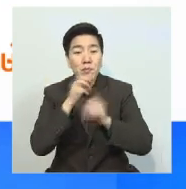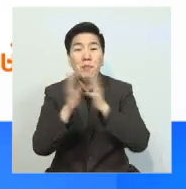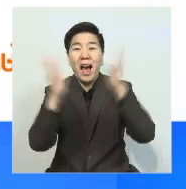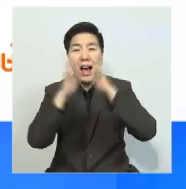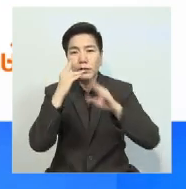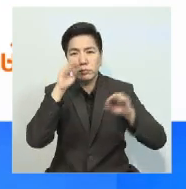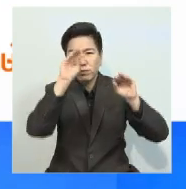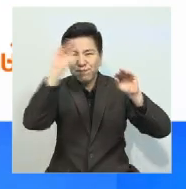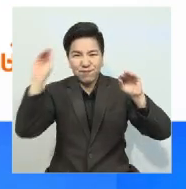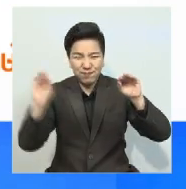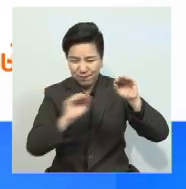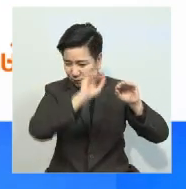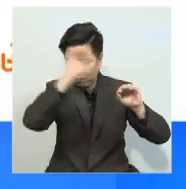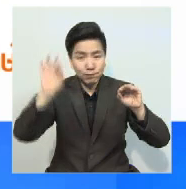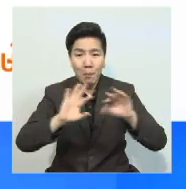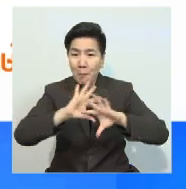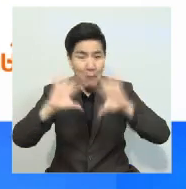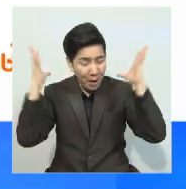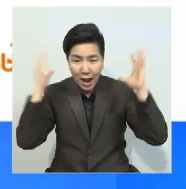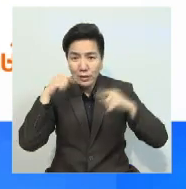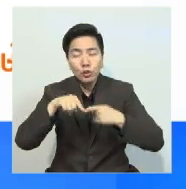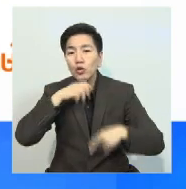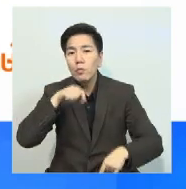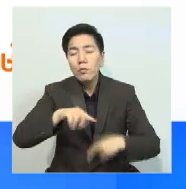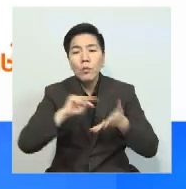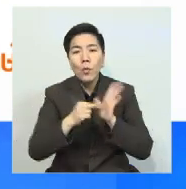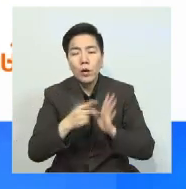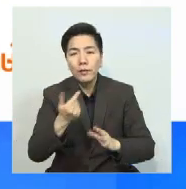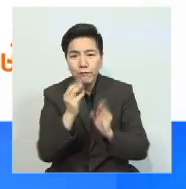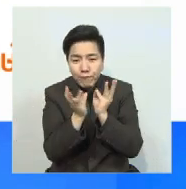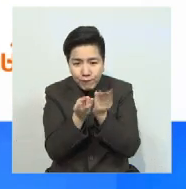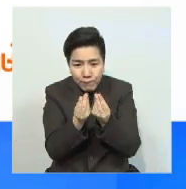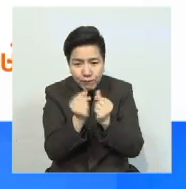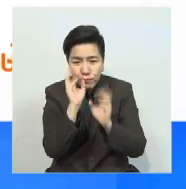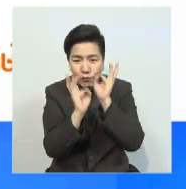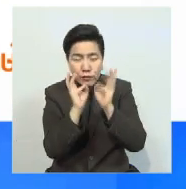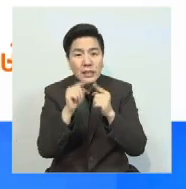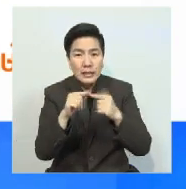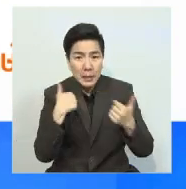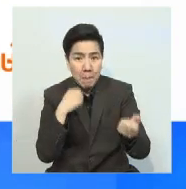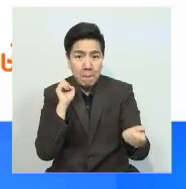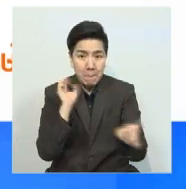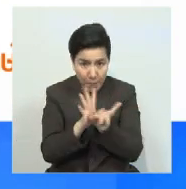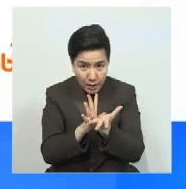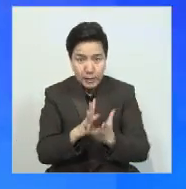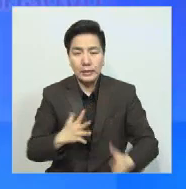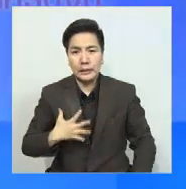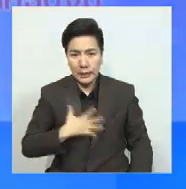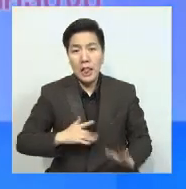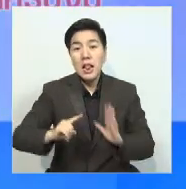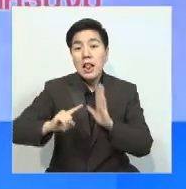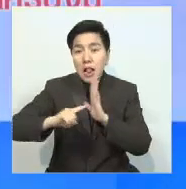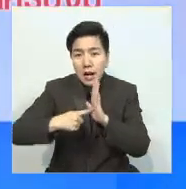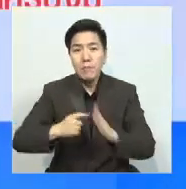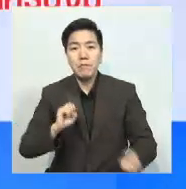สีส้มๆเนี่ยกระจายตัวเต็มไปหมดเลยจุดสีส้มนั่นหมายถึงว่าค่าฝุ่นละอองขนาดเล็กนั้นเริ่มมีผลกระทบต่อสุ